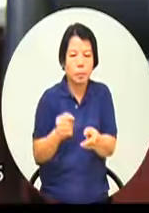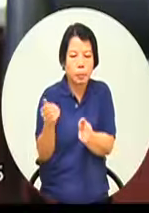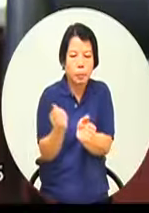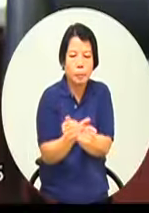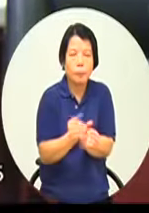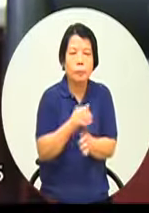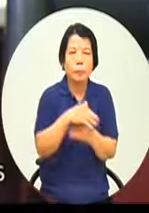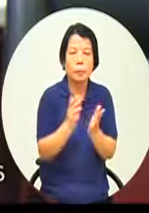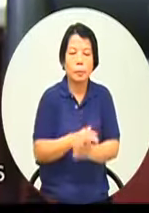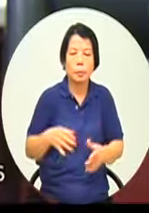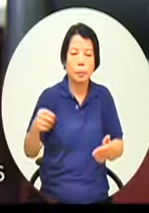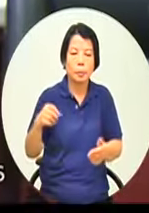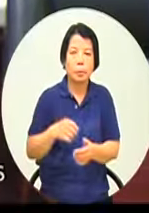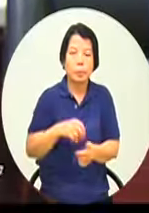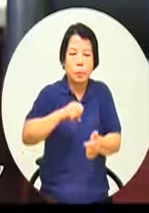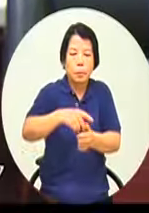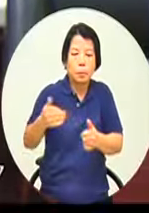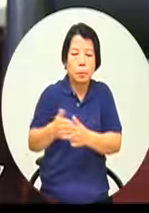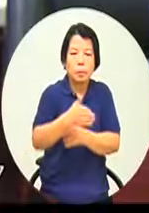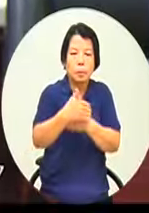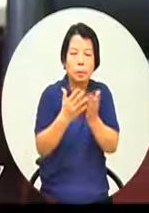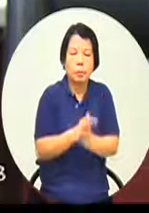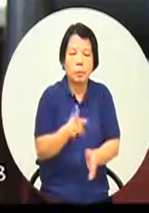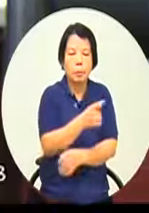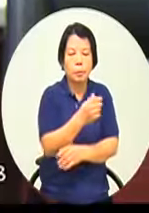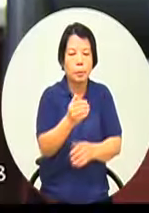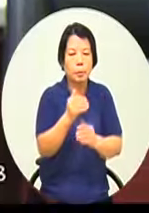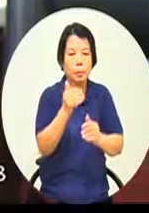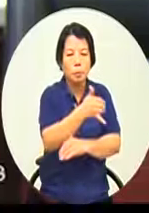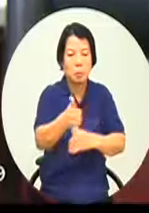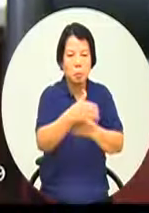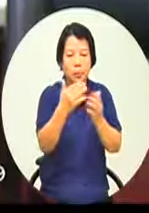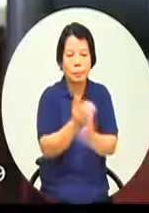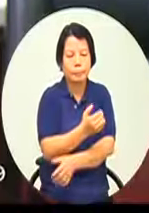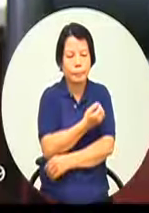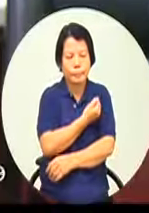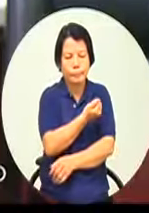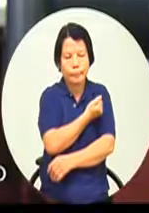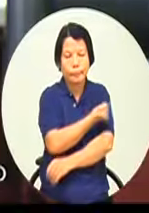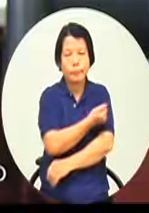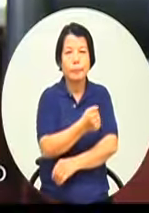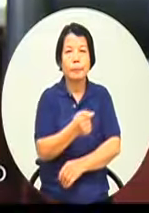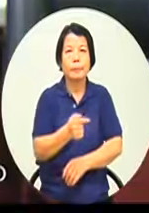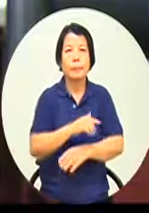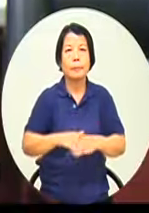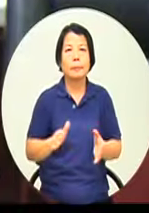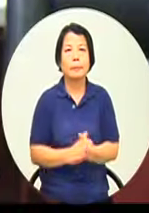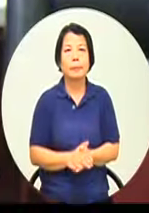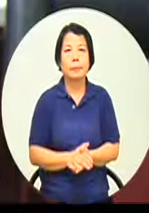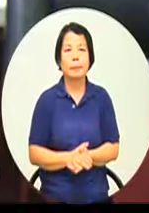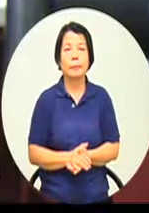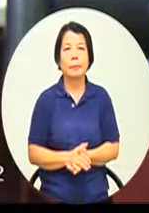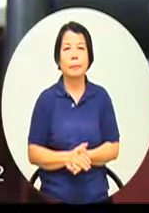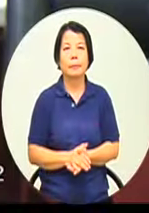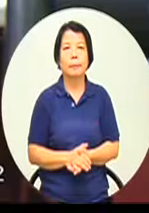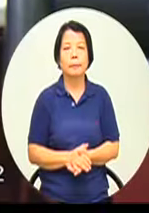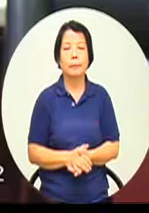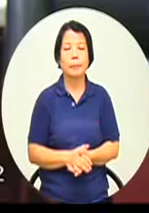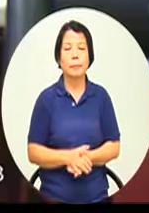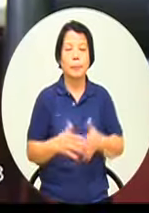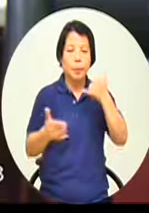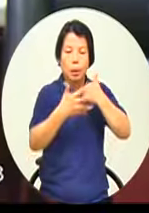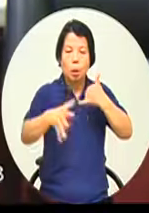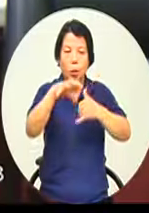殖户可以说苦不堪言了哦。那我是讲铁树公，我们应该海洋局这边应